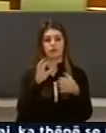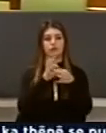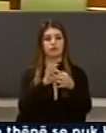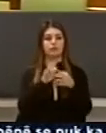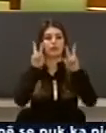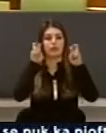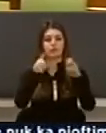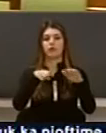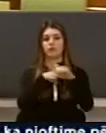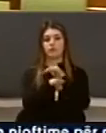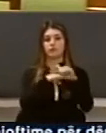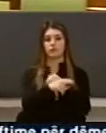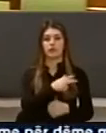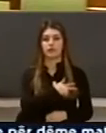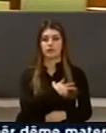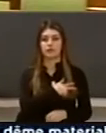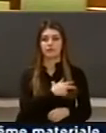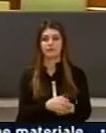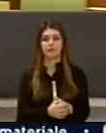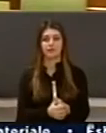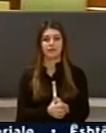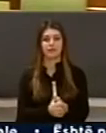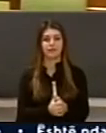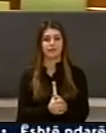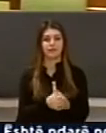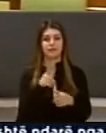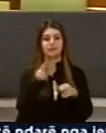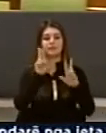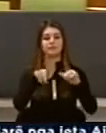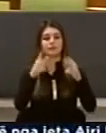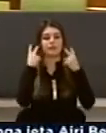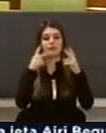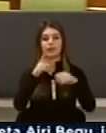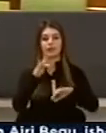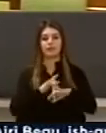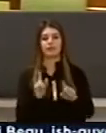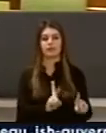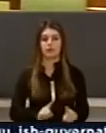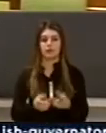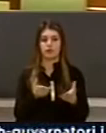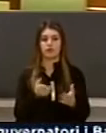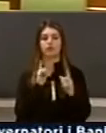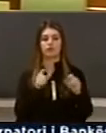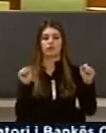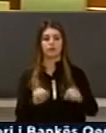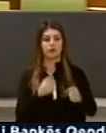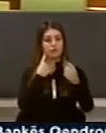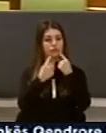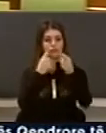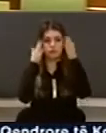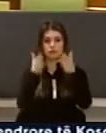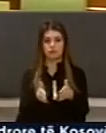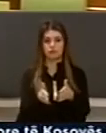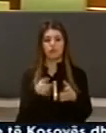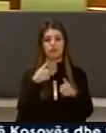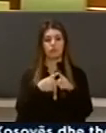migrimin ilegal. Është obligimi yni që këtë çështje të ndjeshme ta trajtojmë me seriozitet dhe të obligojmë qeverinë që të